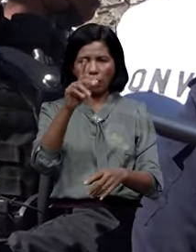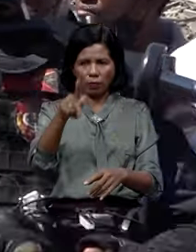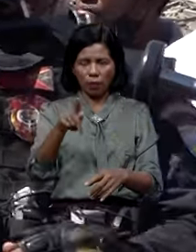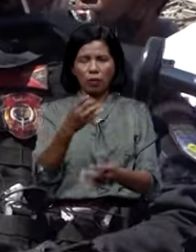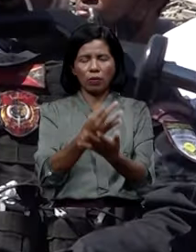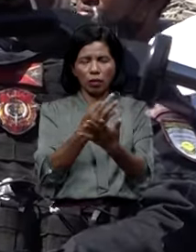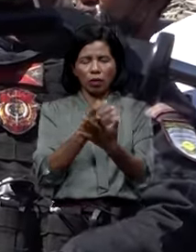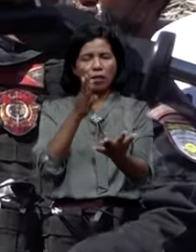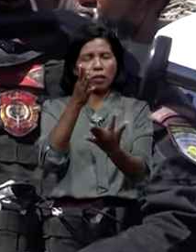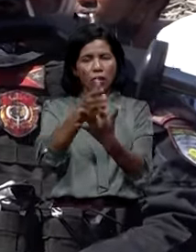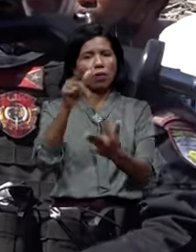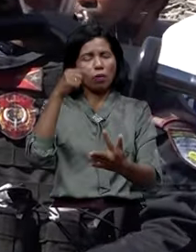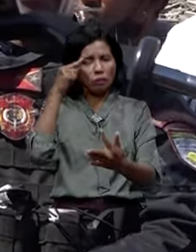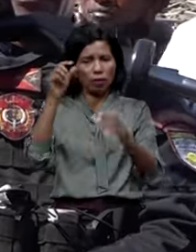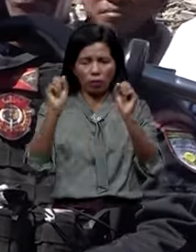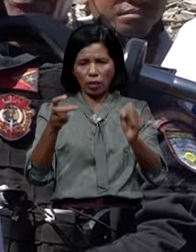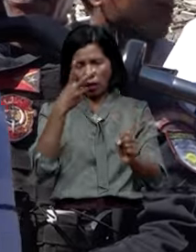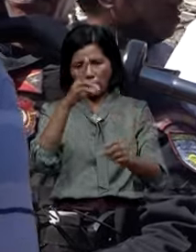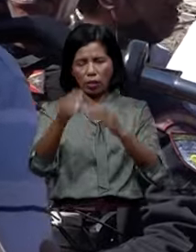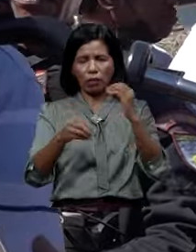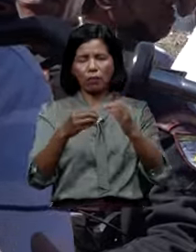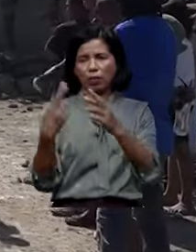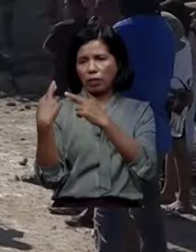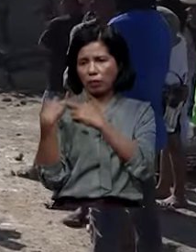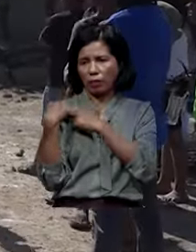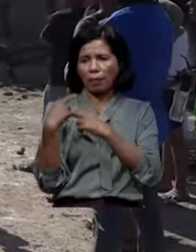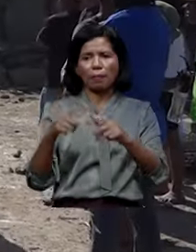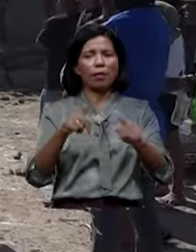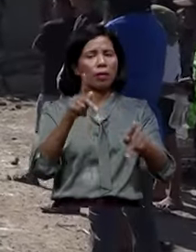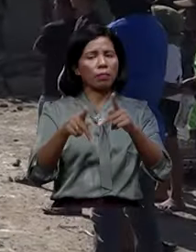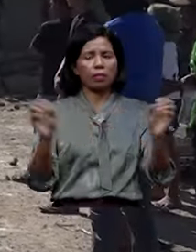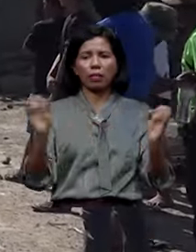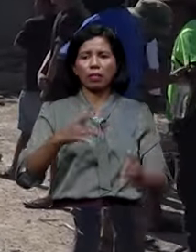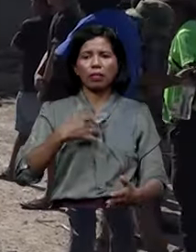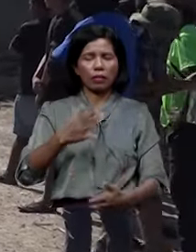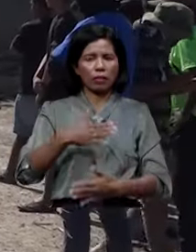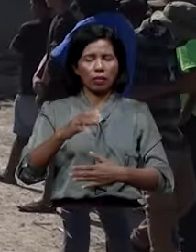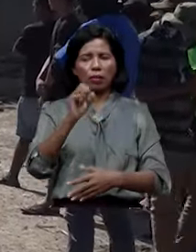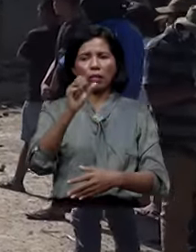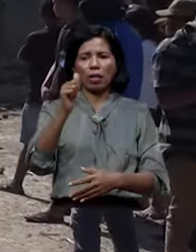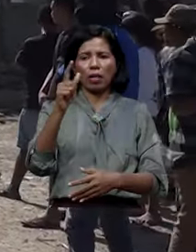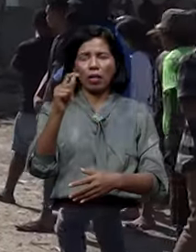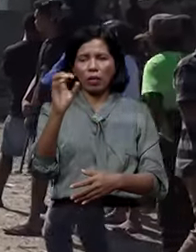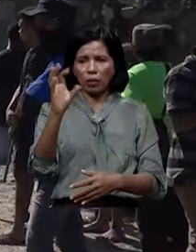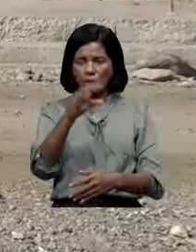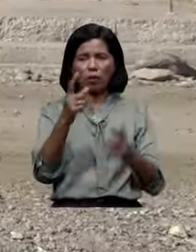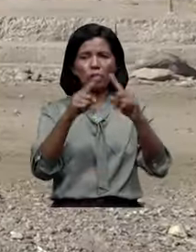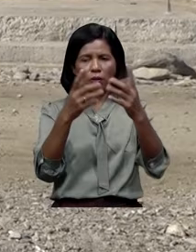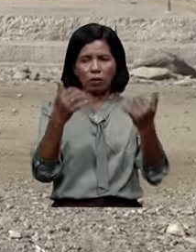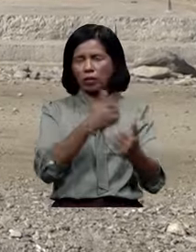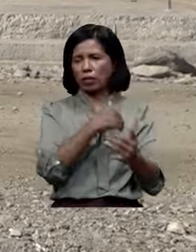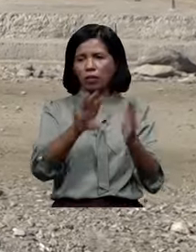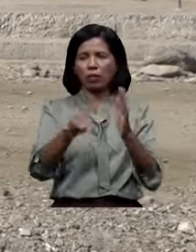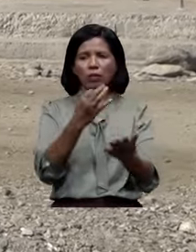nem tem que estar. O governo nunca está lá e usa da minha responsabilidade. Mas bem, como deve ser, lamenta a ação se se atou a equipa, tamatou agora se irá ser a